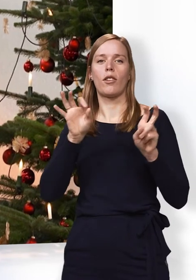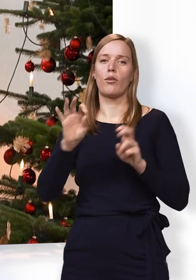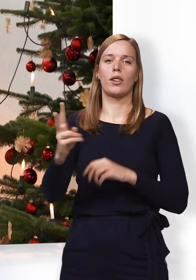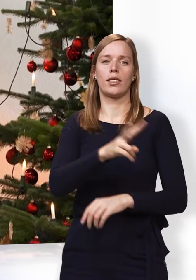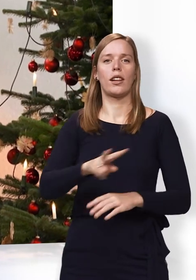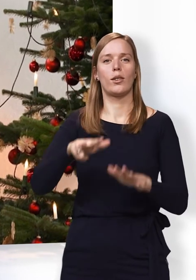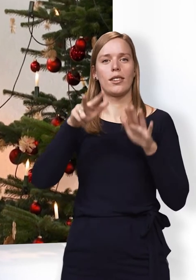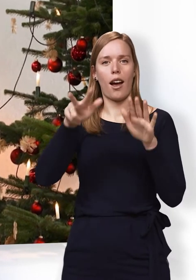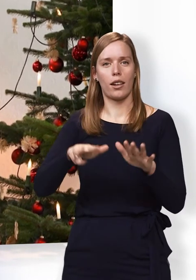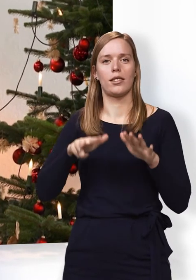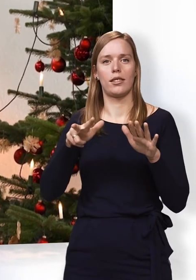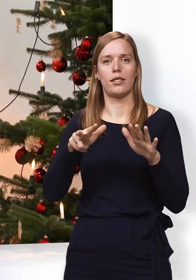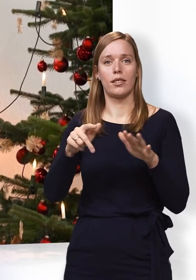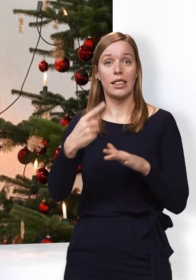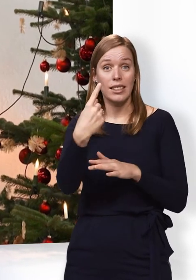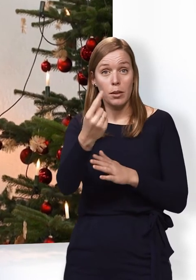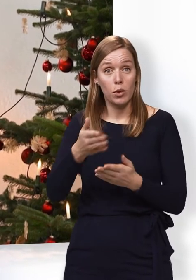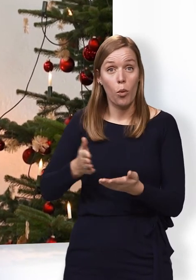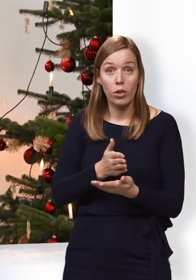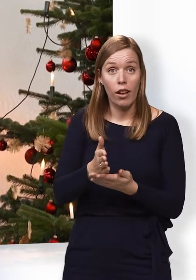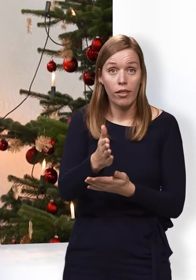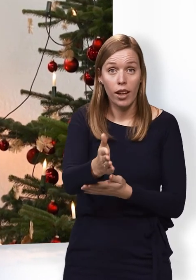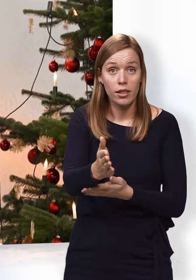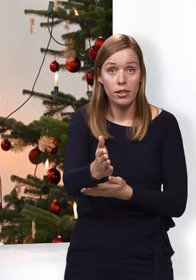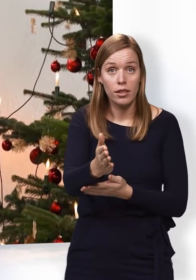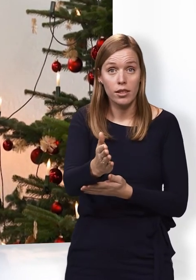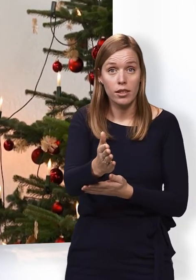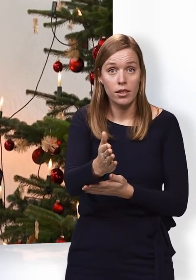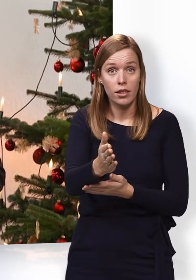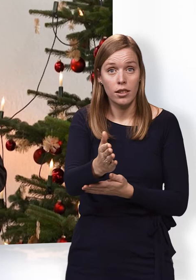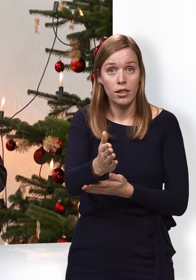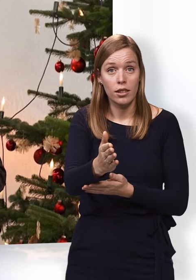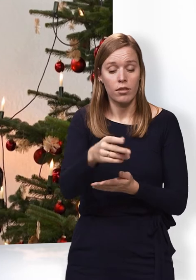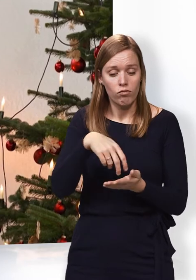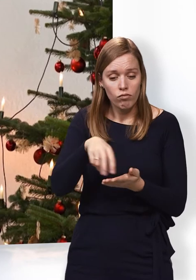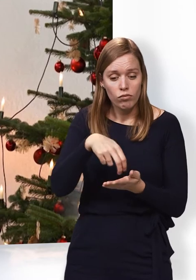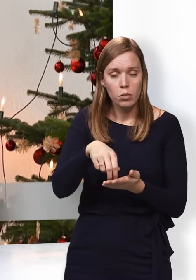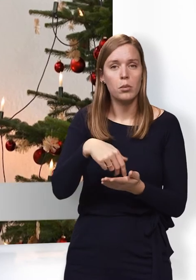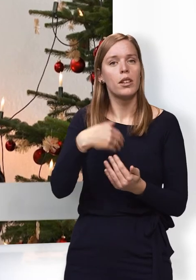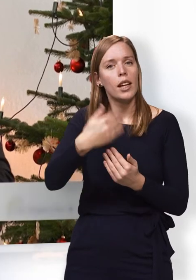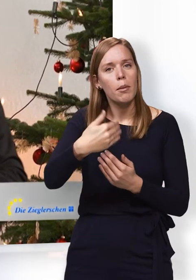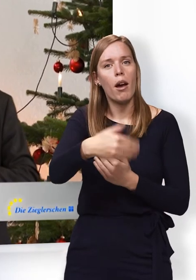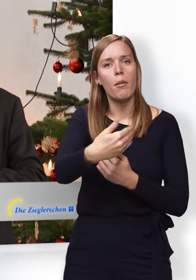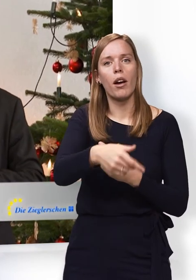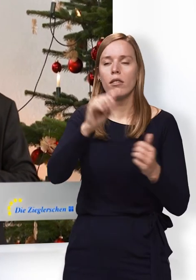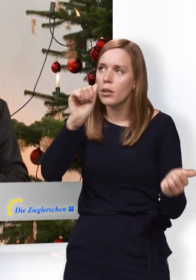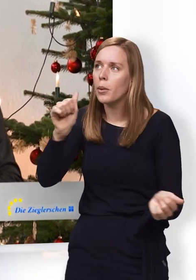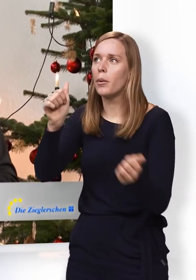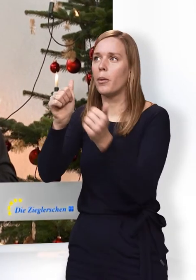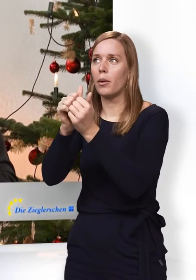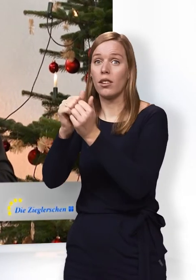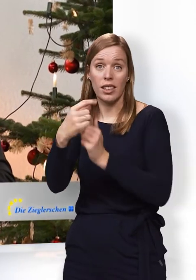Du, wenn du unterwegs bist, dann komm immer wieder zu mir. Und ich will dir, dem